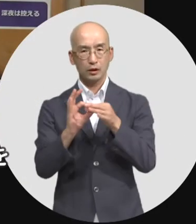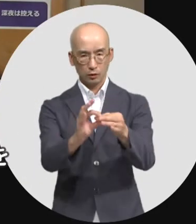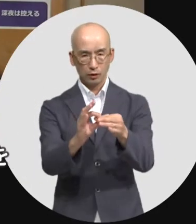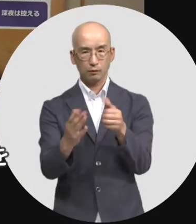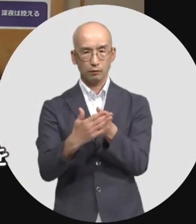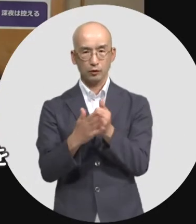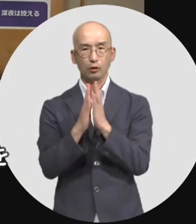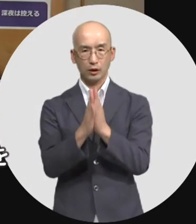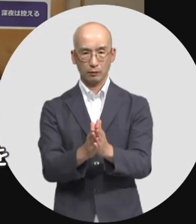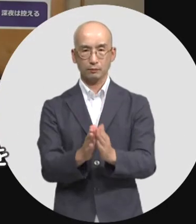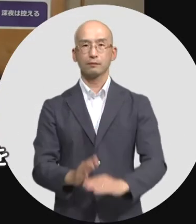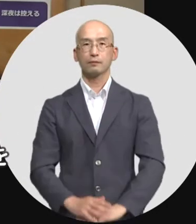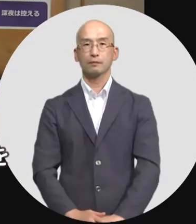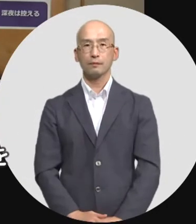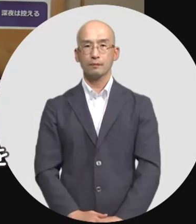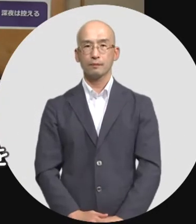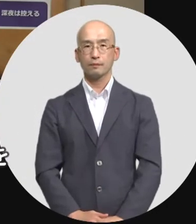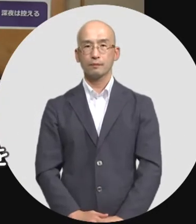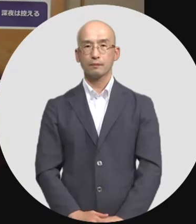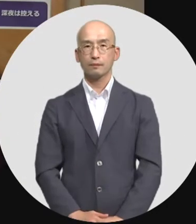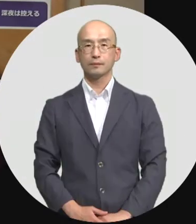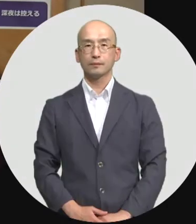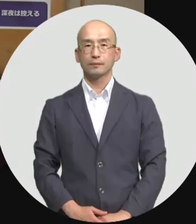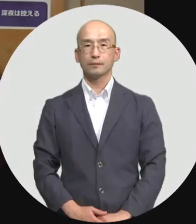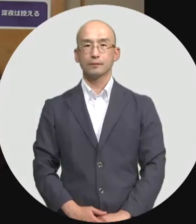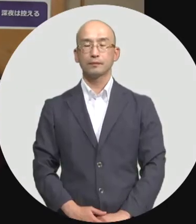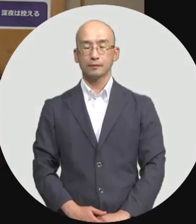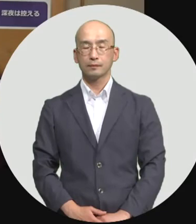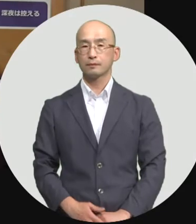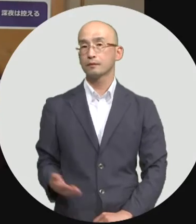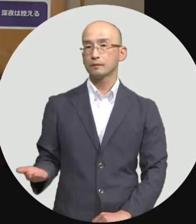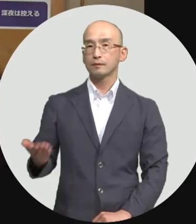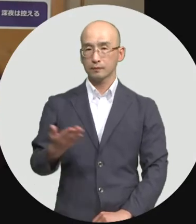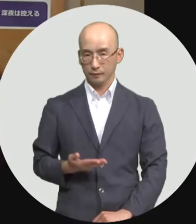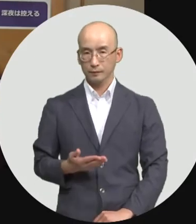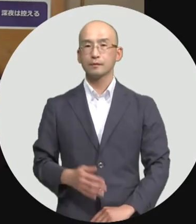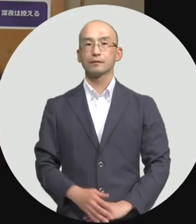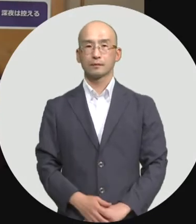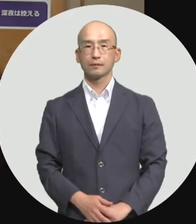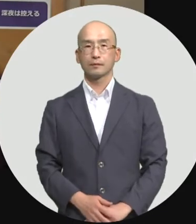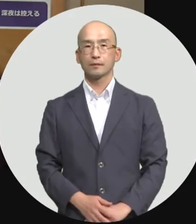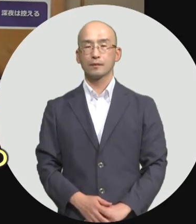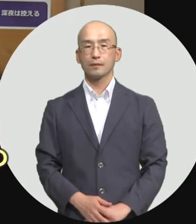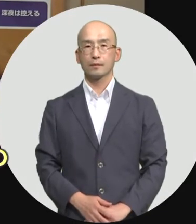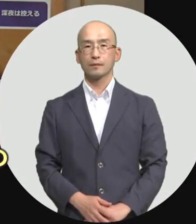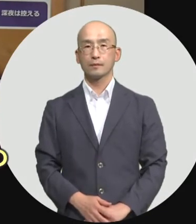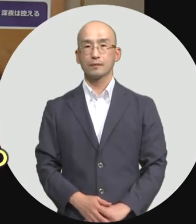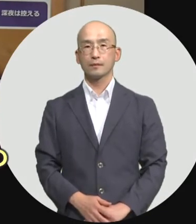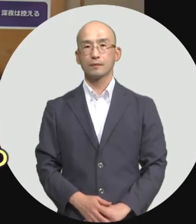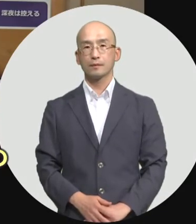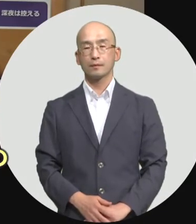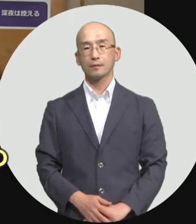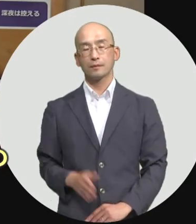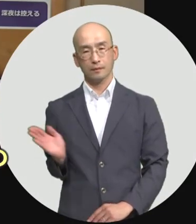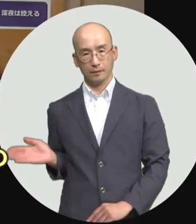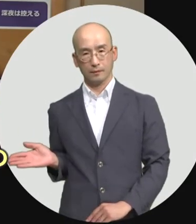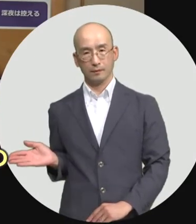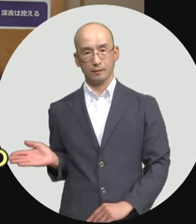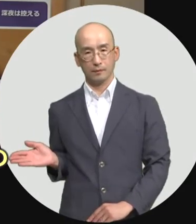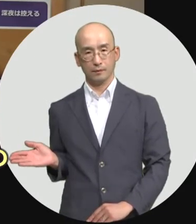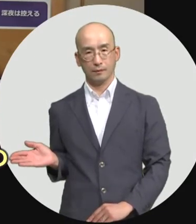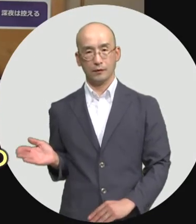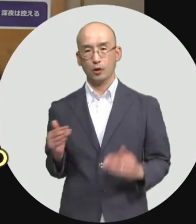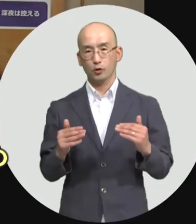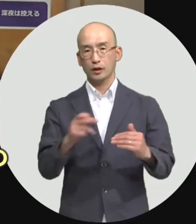続きお願いをしたいと思います。2点目でございますけれども、京都府テレワーク推進センターの設